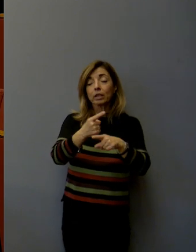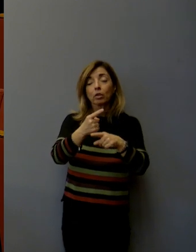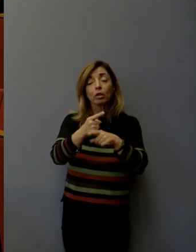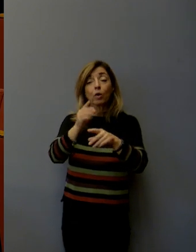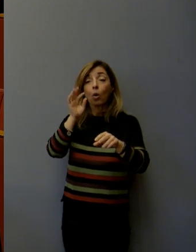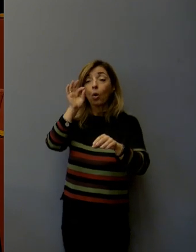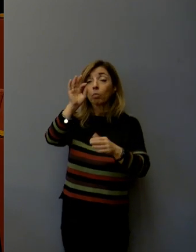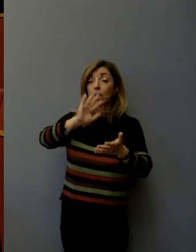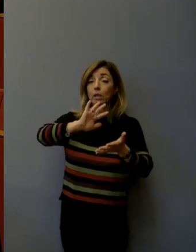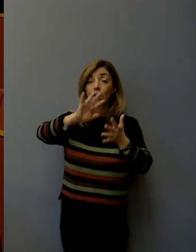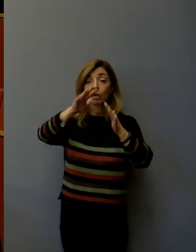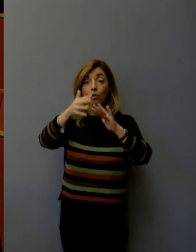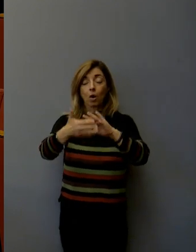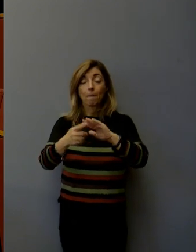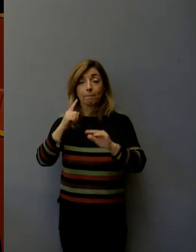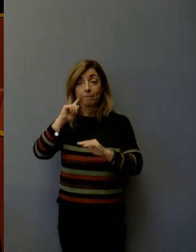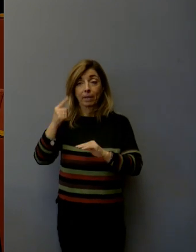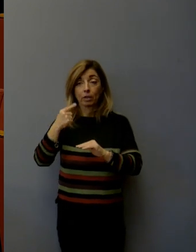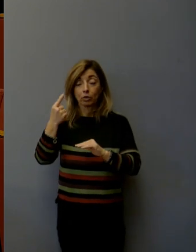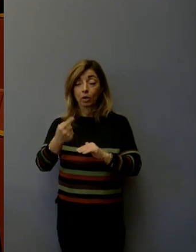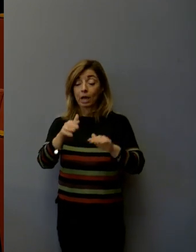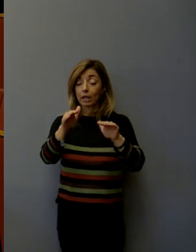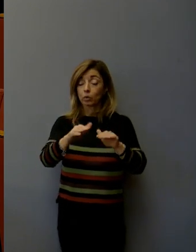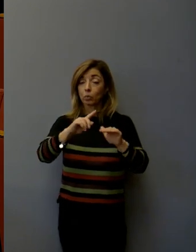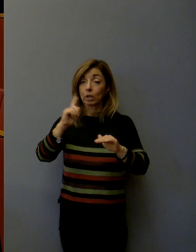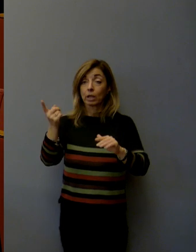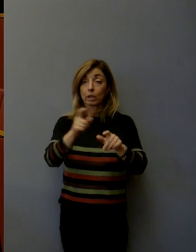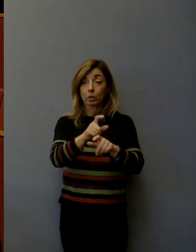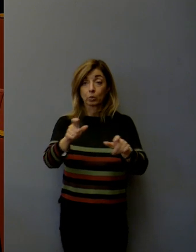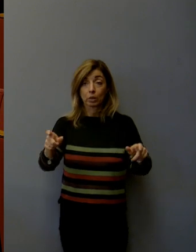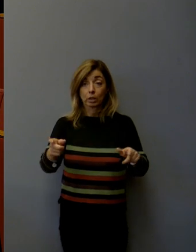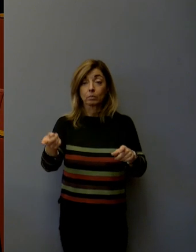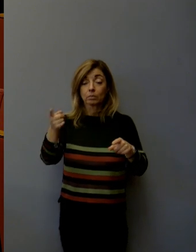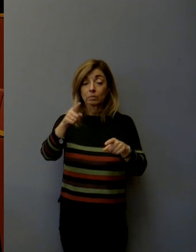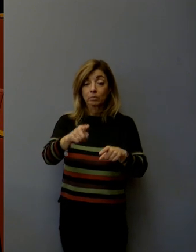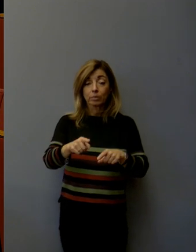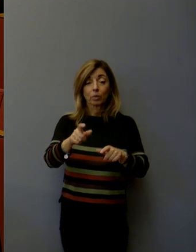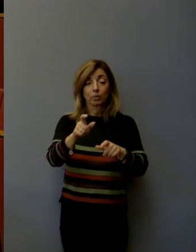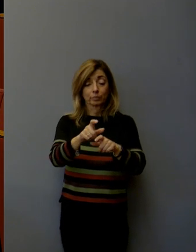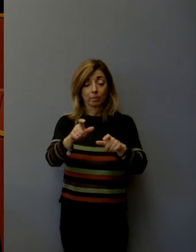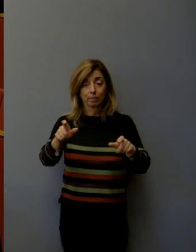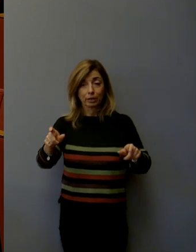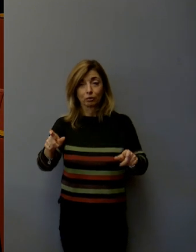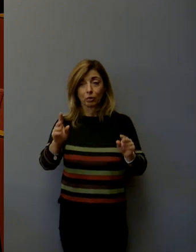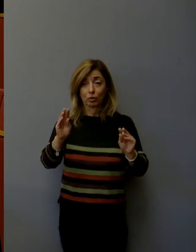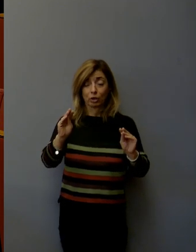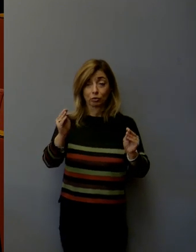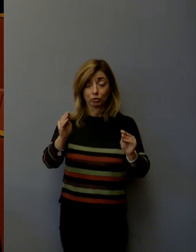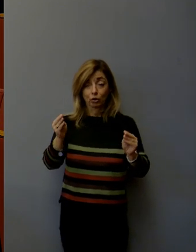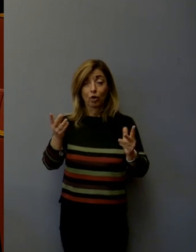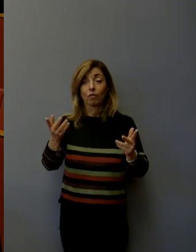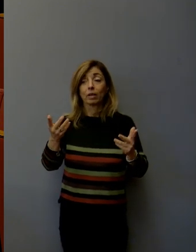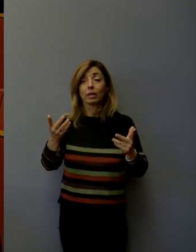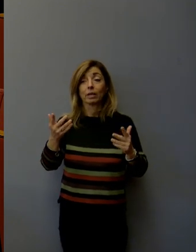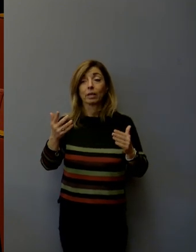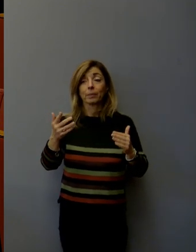e a tutelare Tutte le persone e nella tutela delle persone dei giovani e diciamo del loro